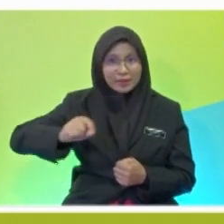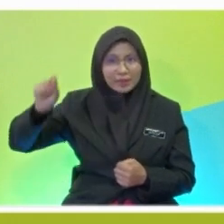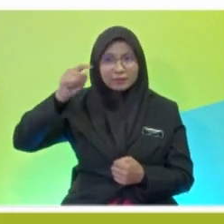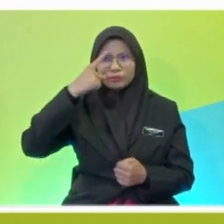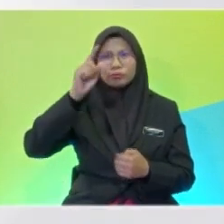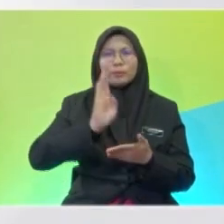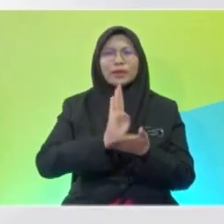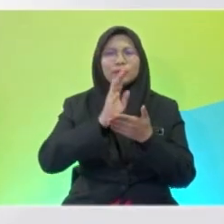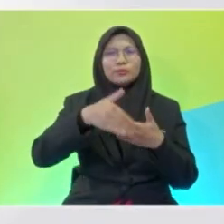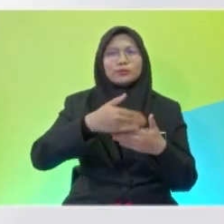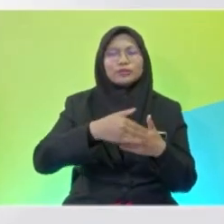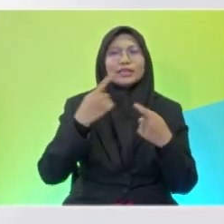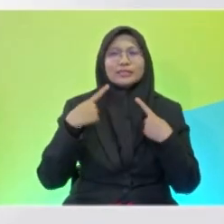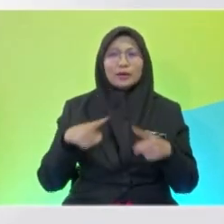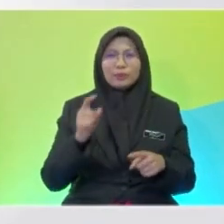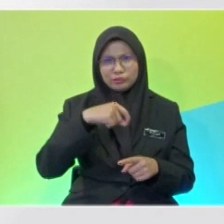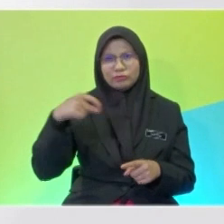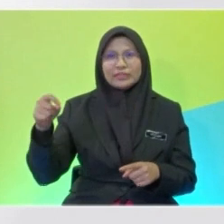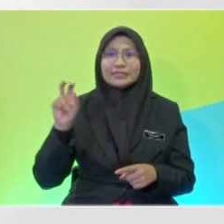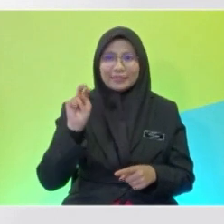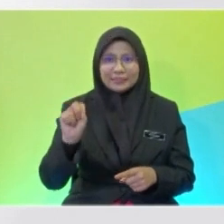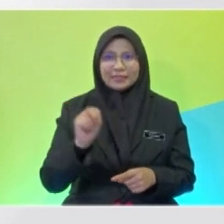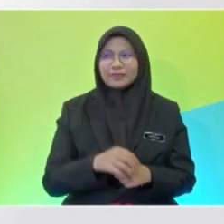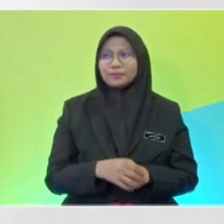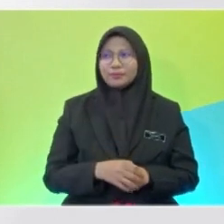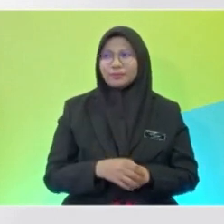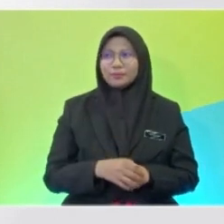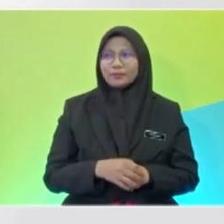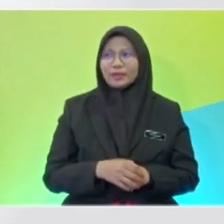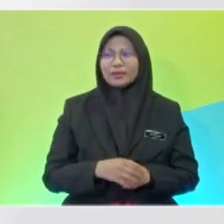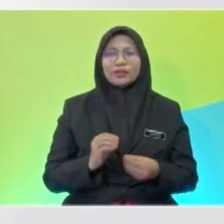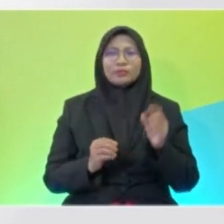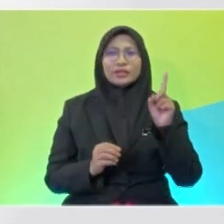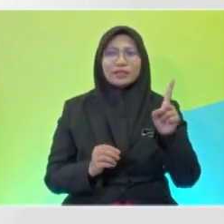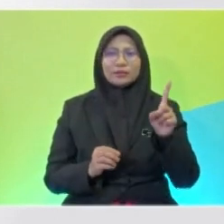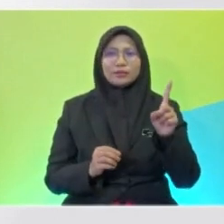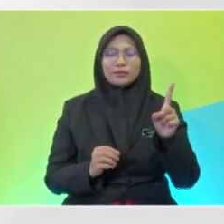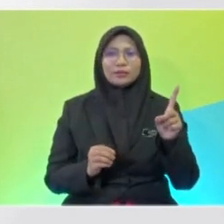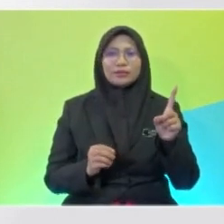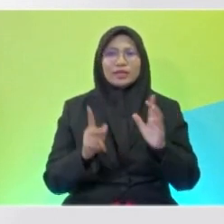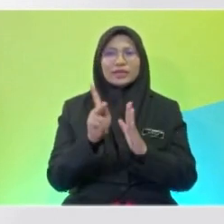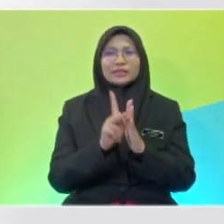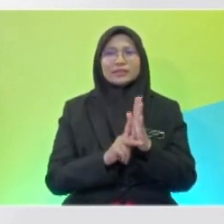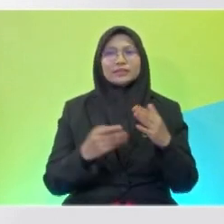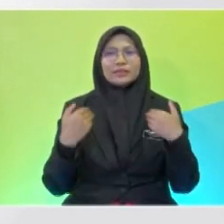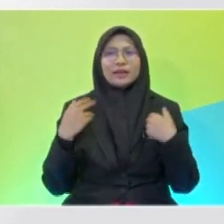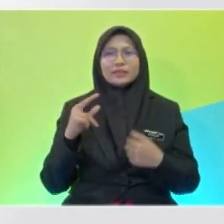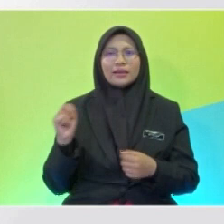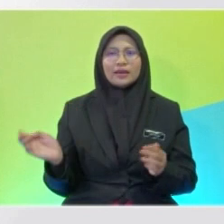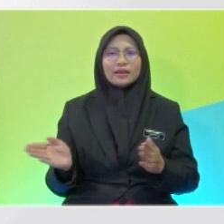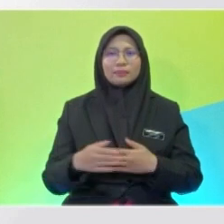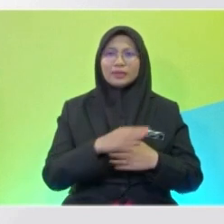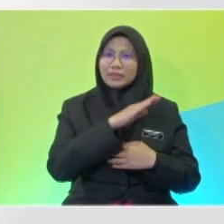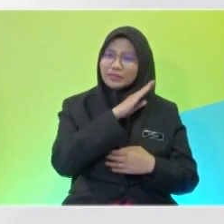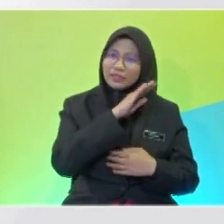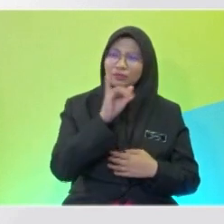mungkin juga calon boleh jawabnya lainnya Bapak keadaan bilik tidur yang berselira ya kita ambil jawaban berdasarkan pada